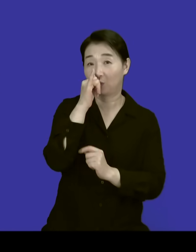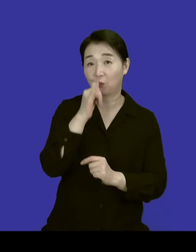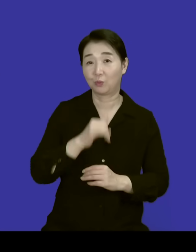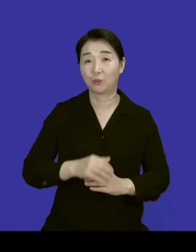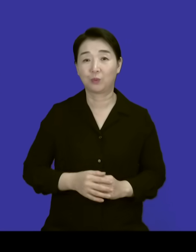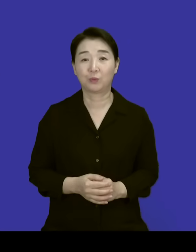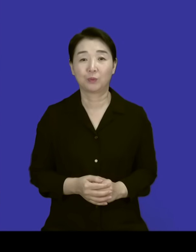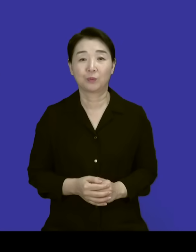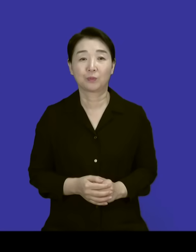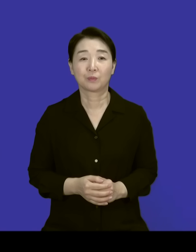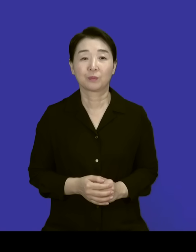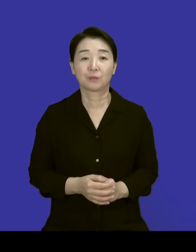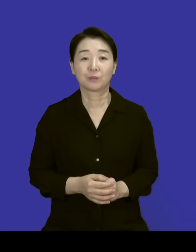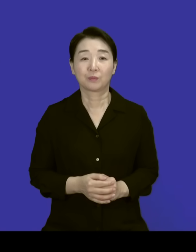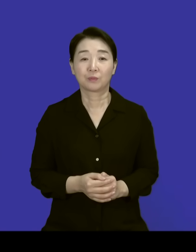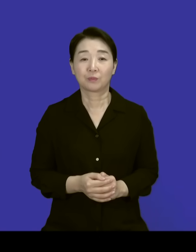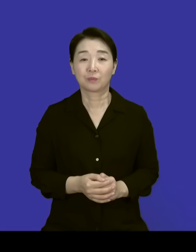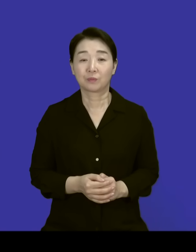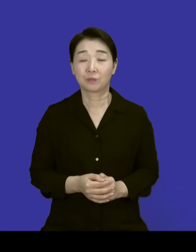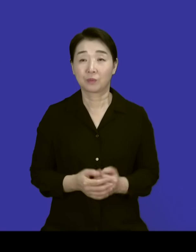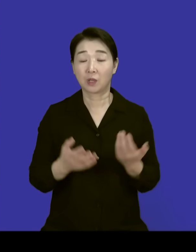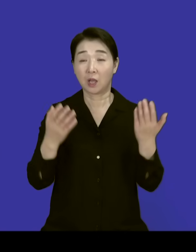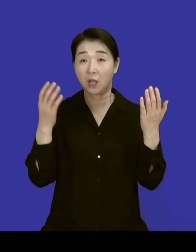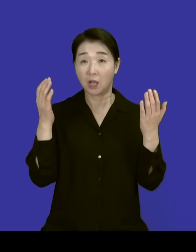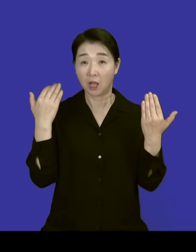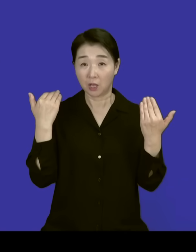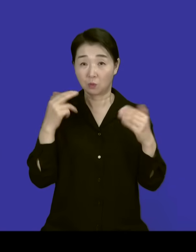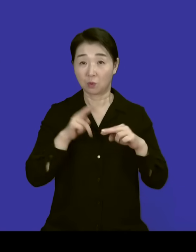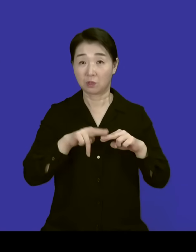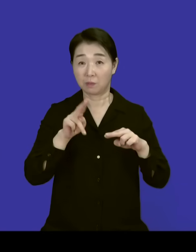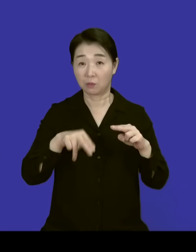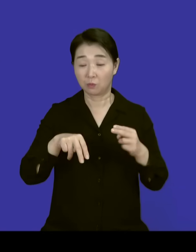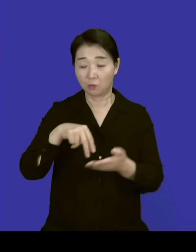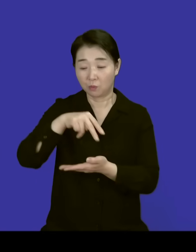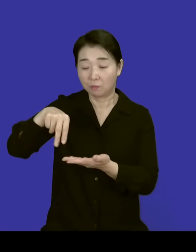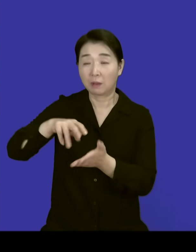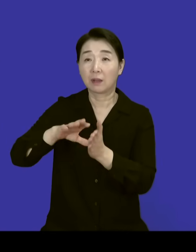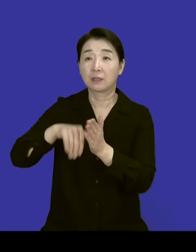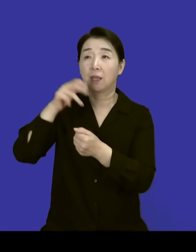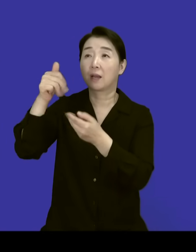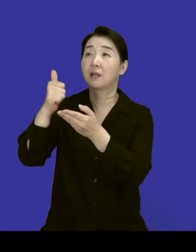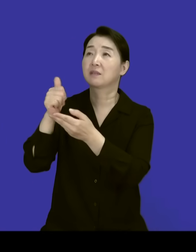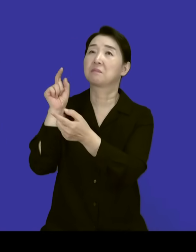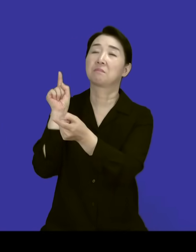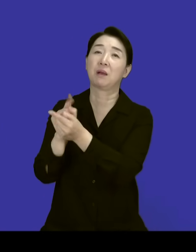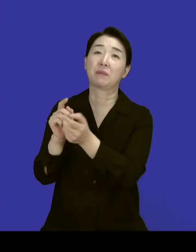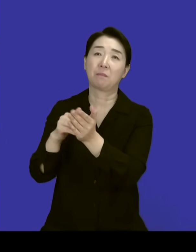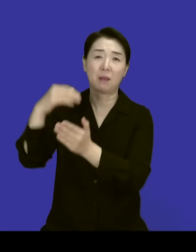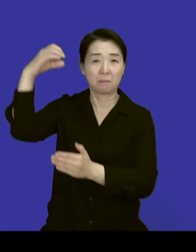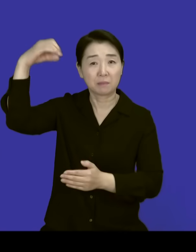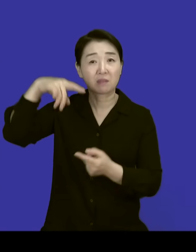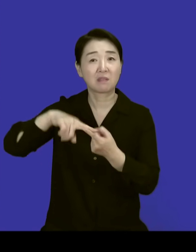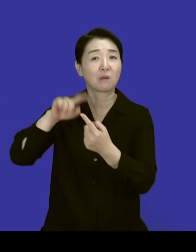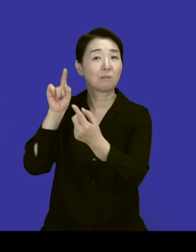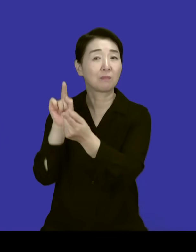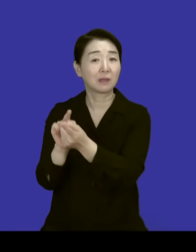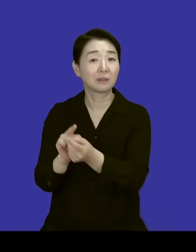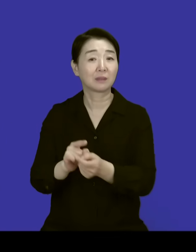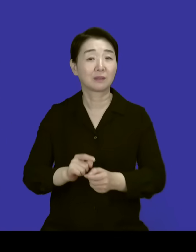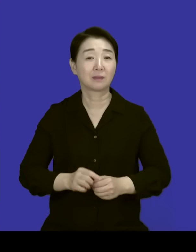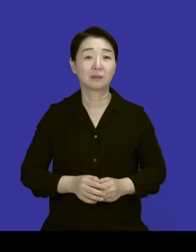네. 제가 학교 그만두고 방황하던 시절에 꿈에 한번 나오셨어요. 빛으로 오셨어요. 네.